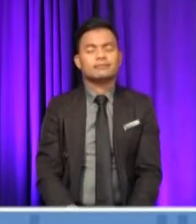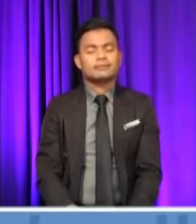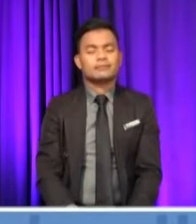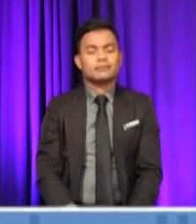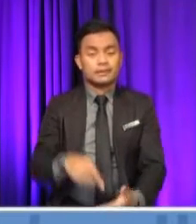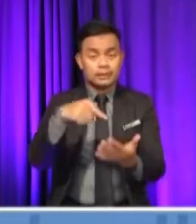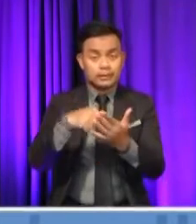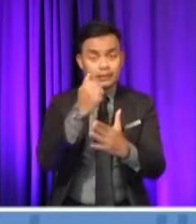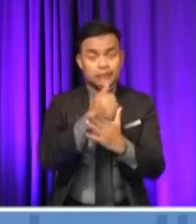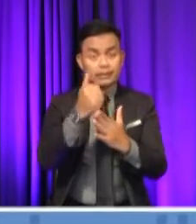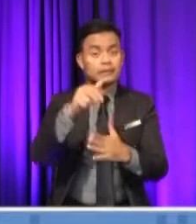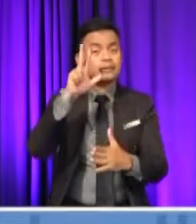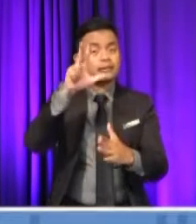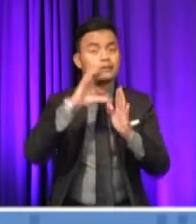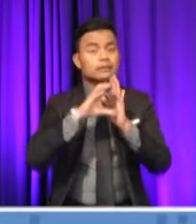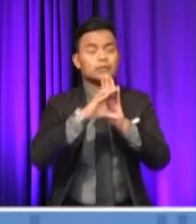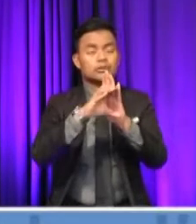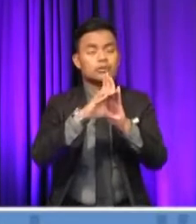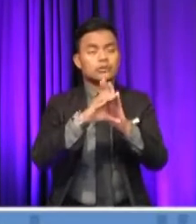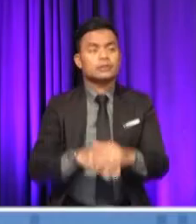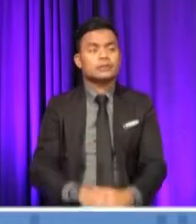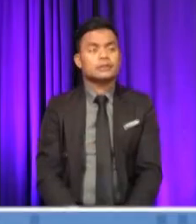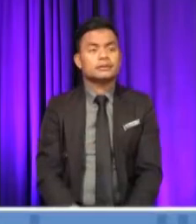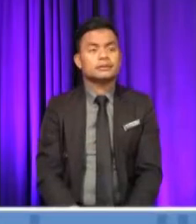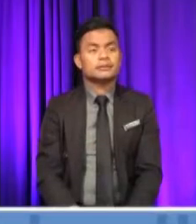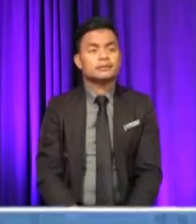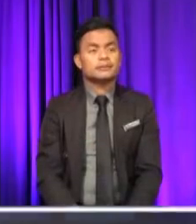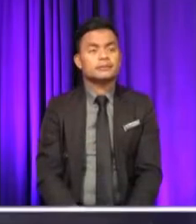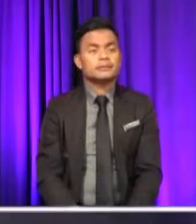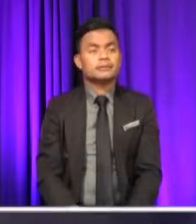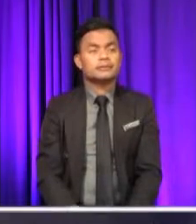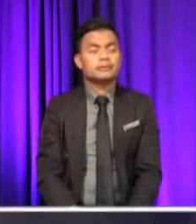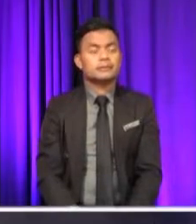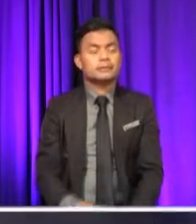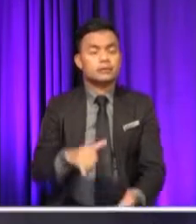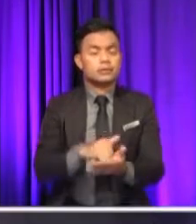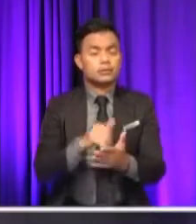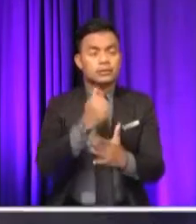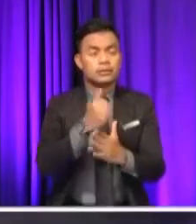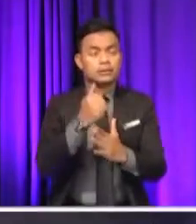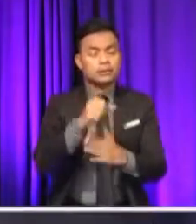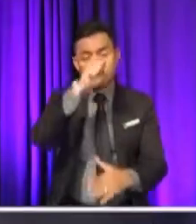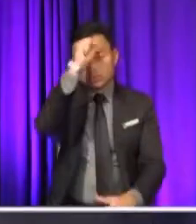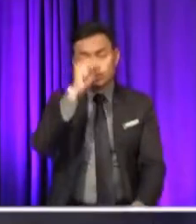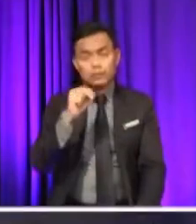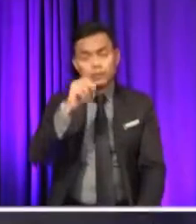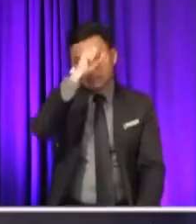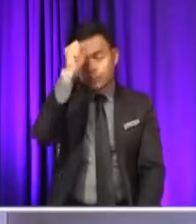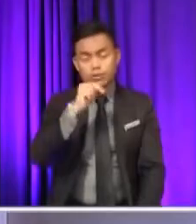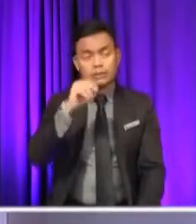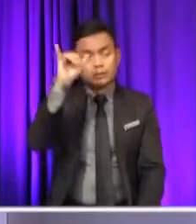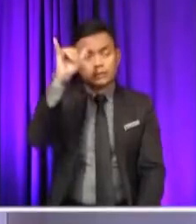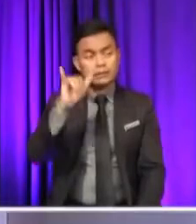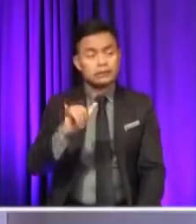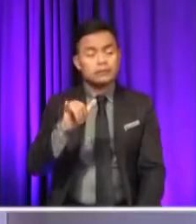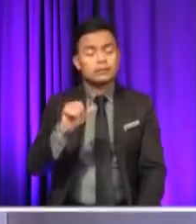3 contoh ya tadi. Okey. Baik, jadi itu antara soalan-soalan yang boleh kita faham dengan